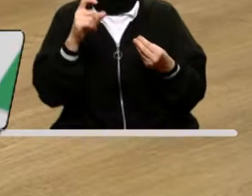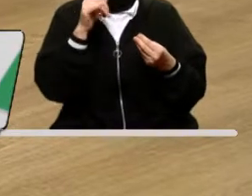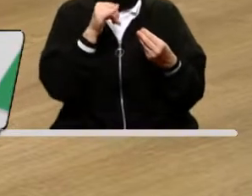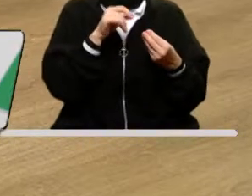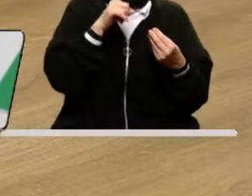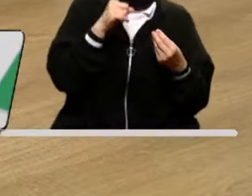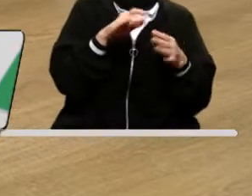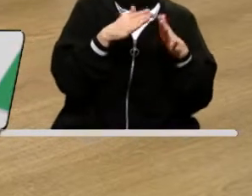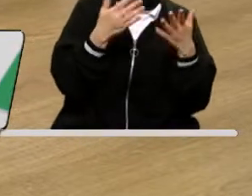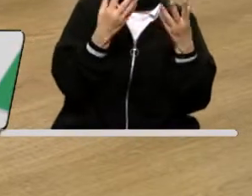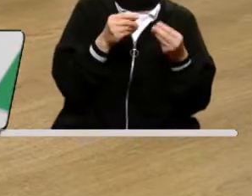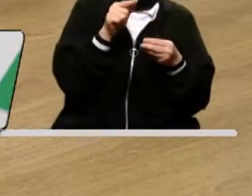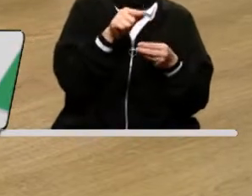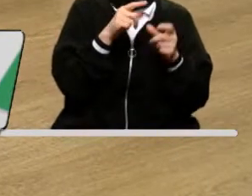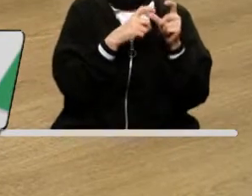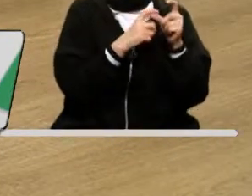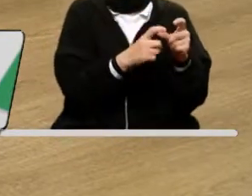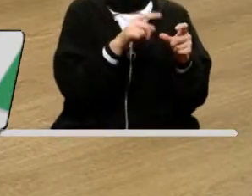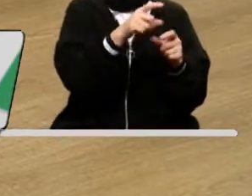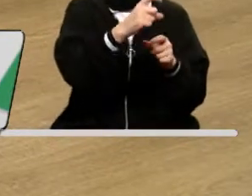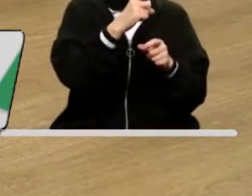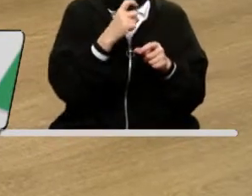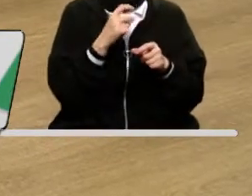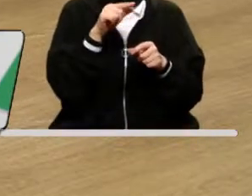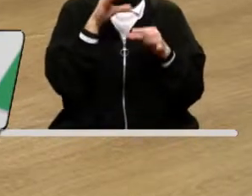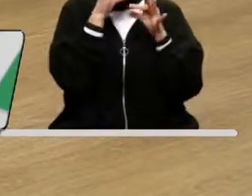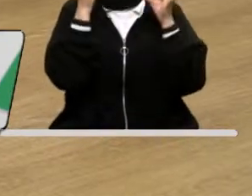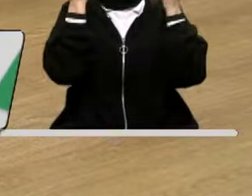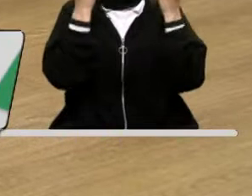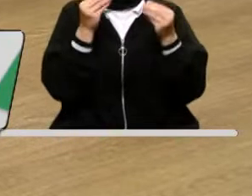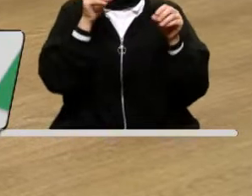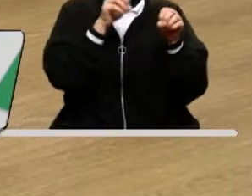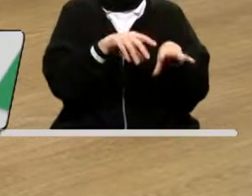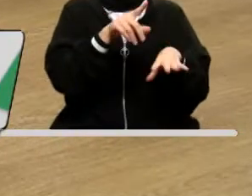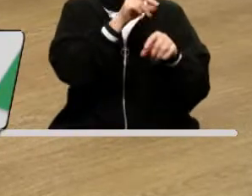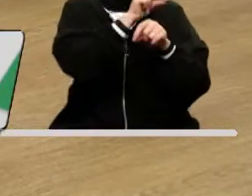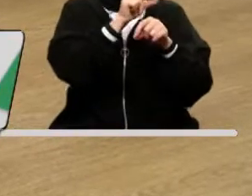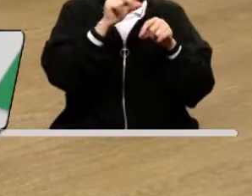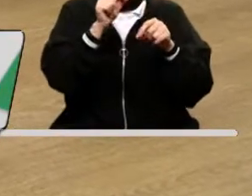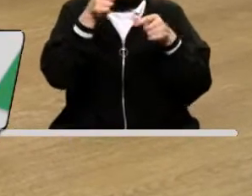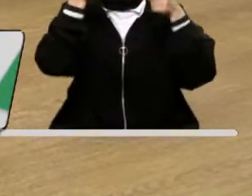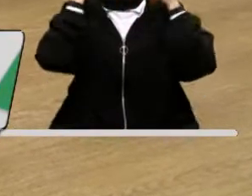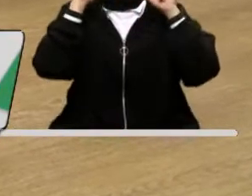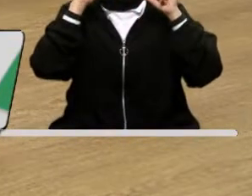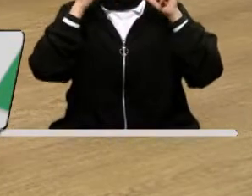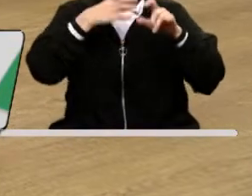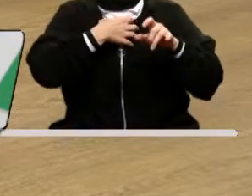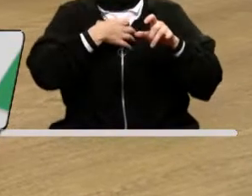kendisi olsun, onun bedelini kendisi ödesin. Değil mi? Tabii, ceza vermeyin. Tabii, aynen. Yani o bedelle karşılaşmayı tabii,